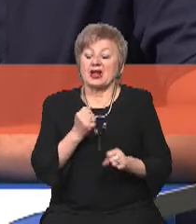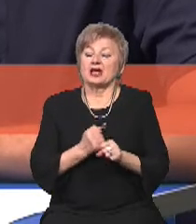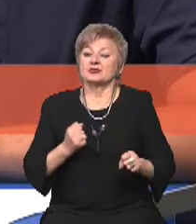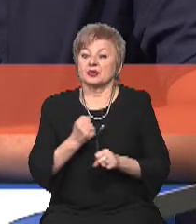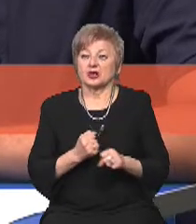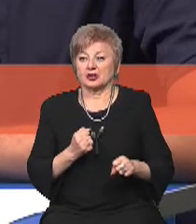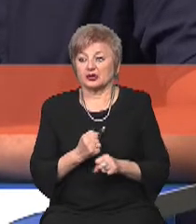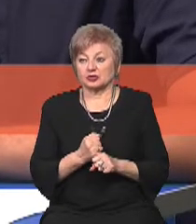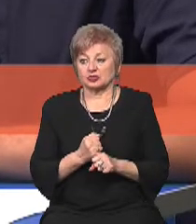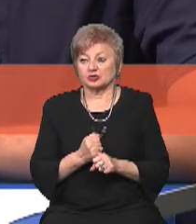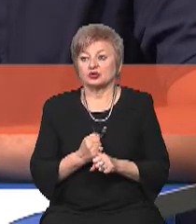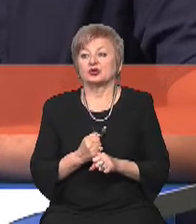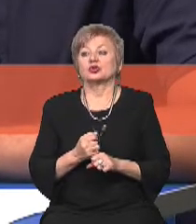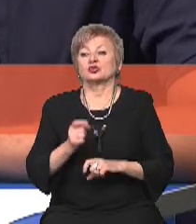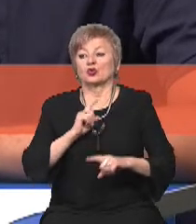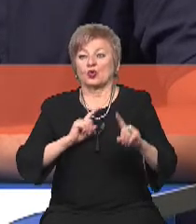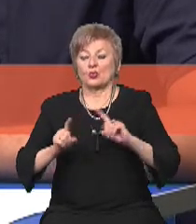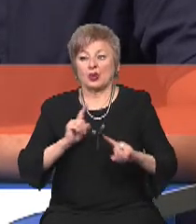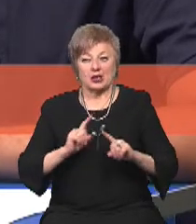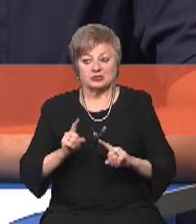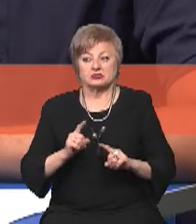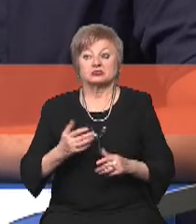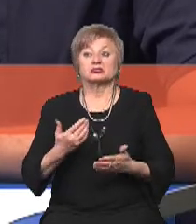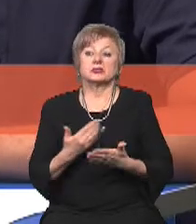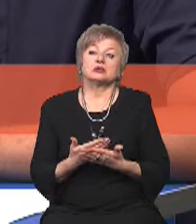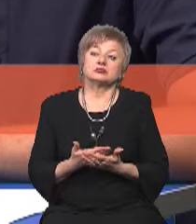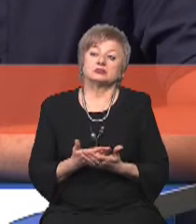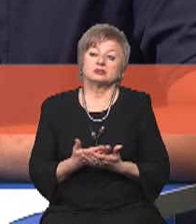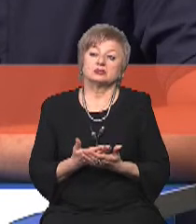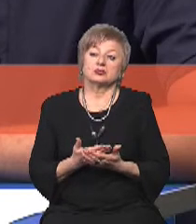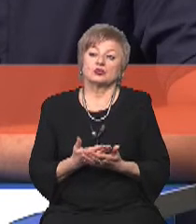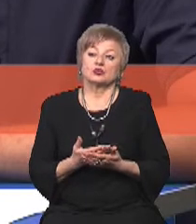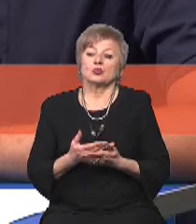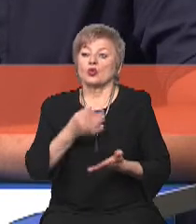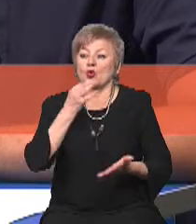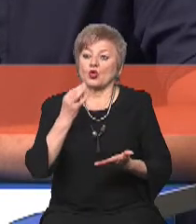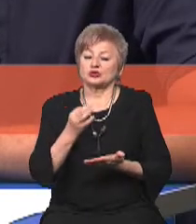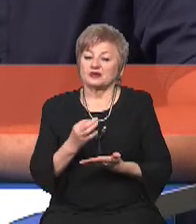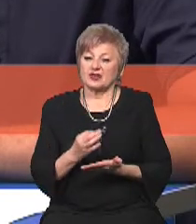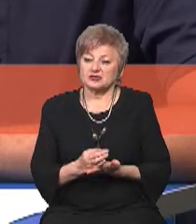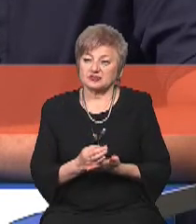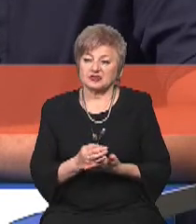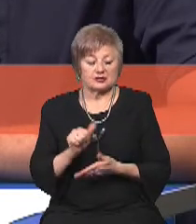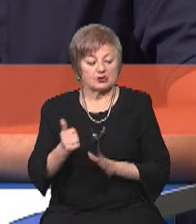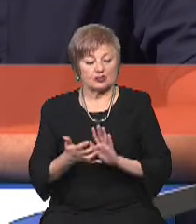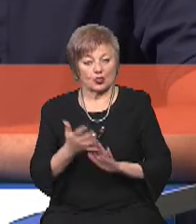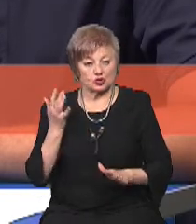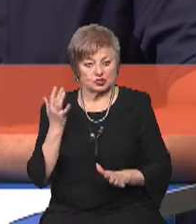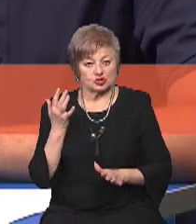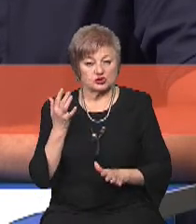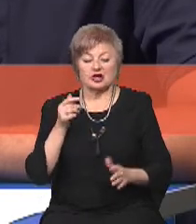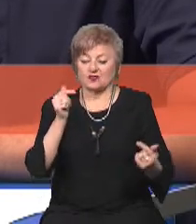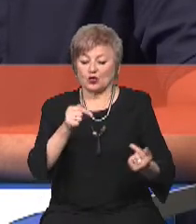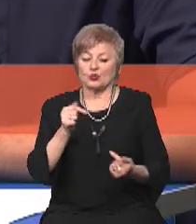відпрацьовані Координаційною радою з питань громадського бюджету на предмет відповідності положення в першу чергу, тому що